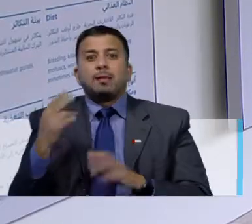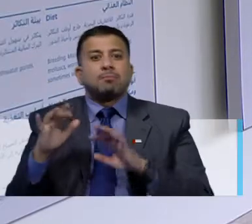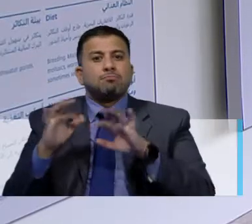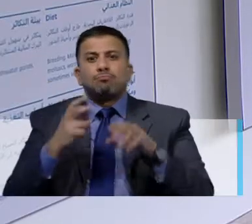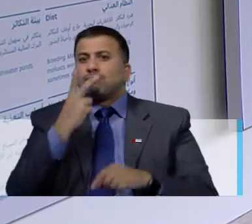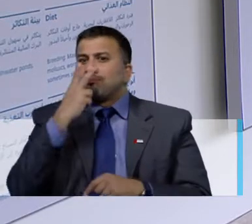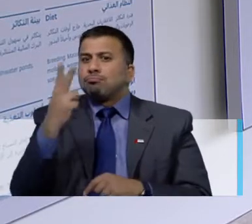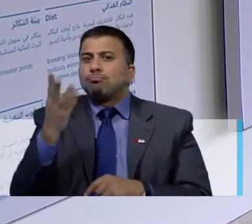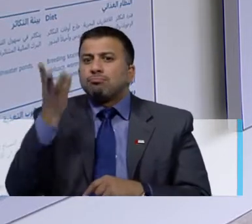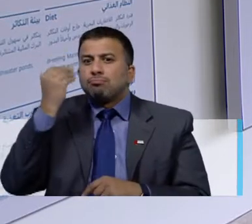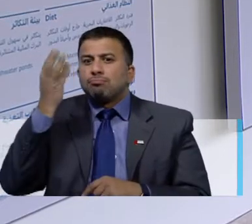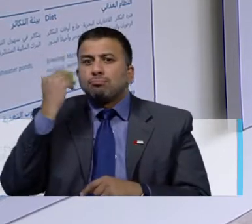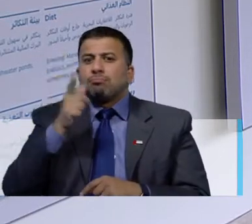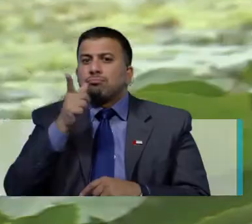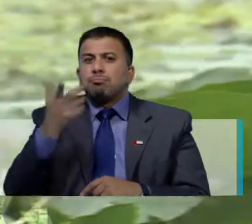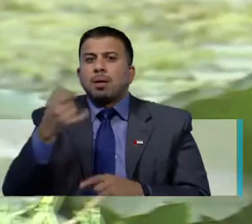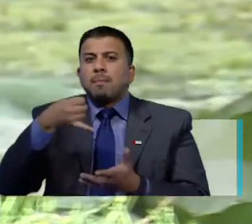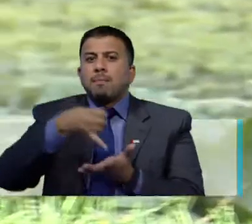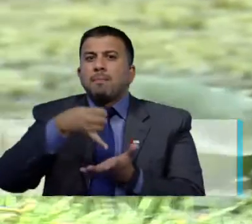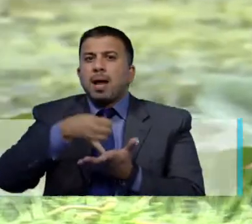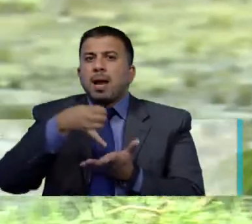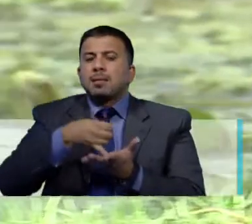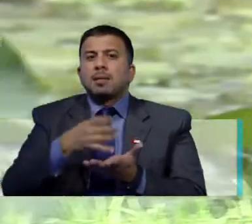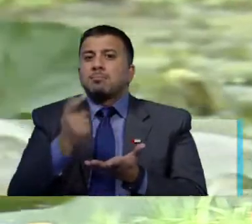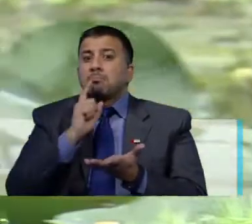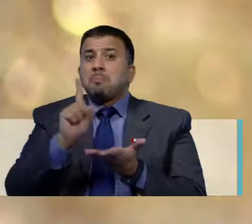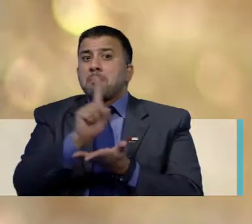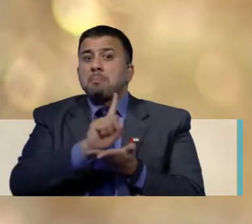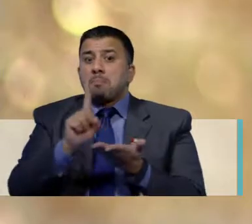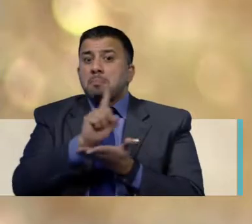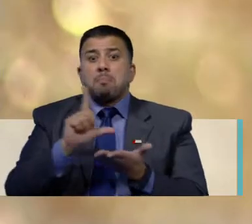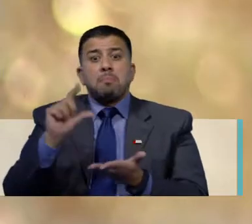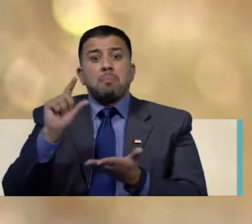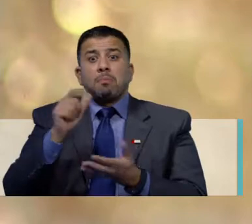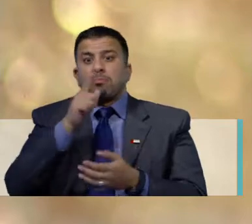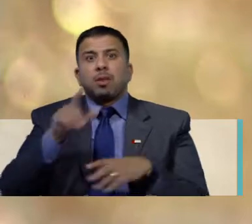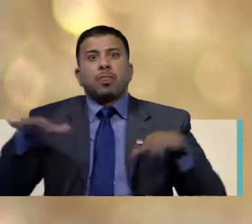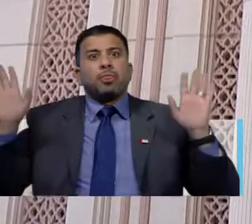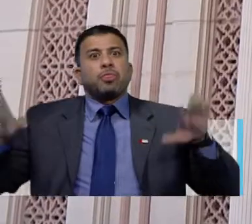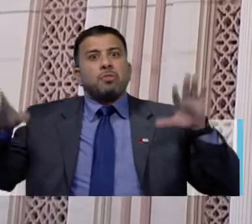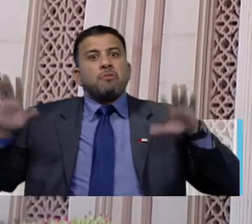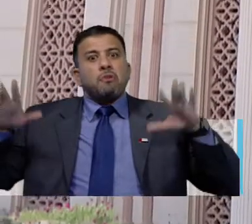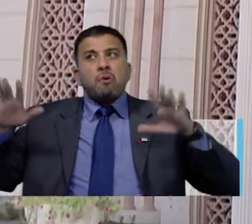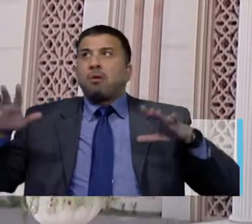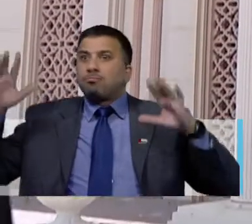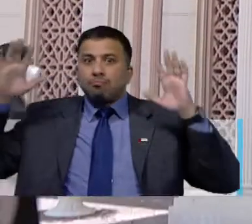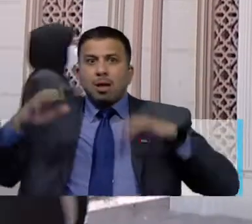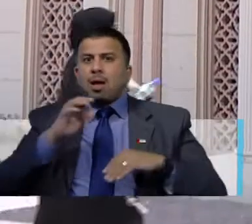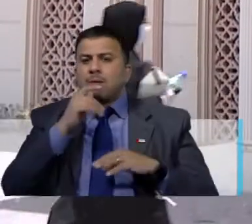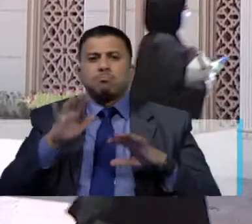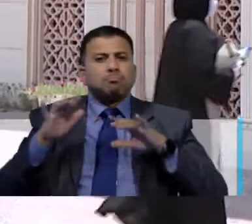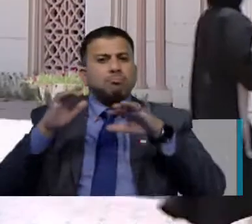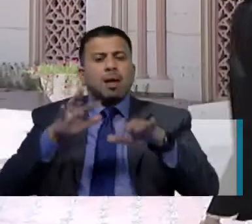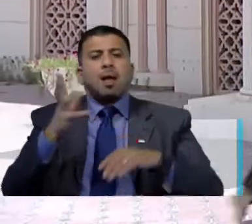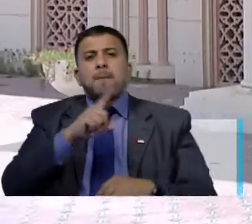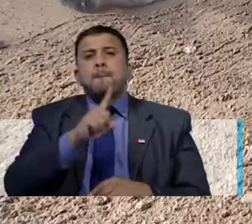خلال زيارتهم على ما يحويه المركز من بيئة مثالية جاذبة للطيور، بينما توافد ما يزيد